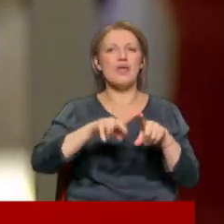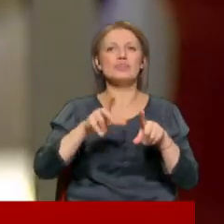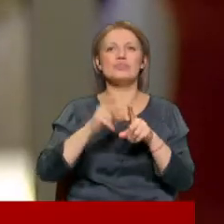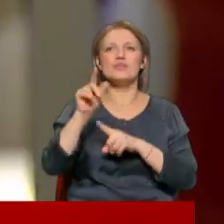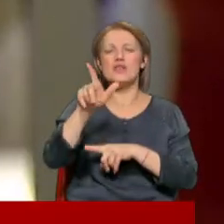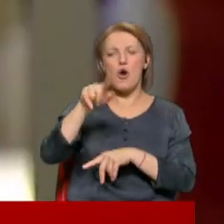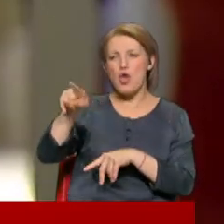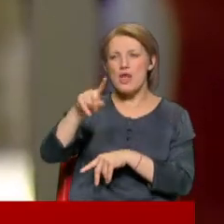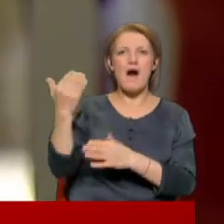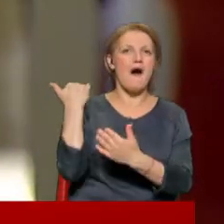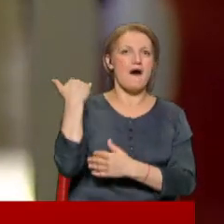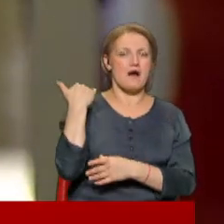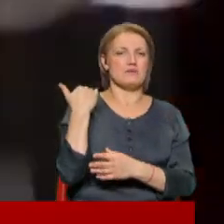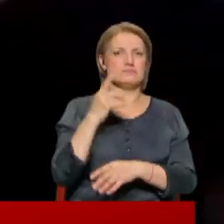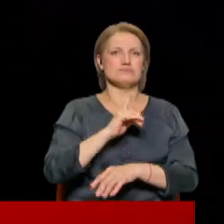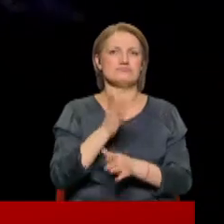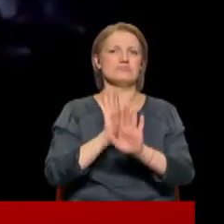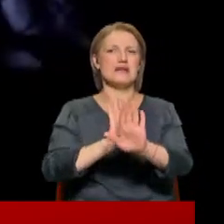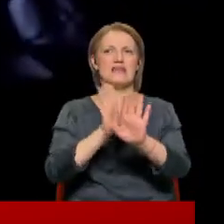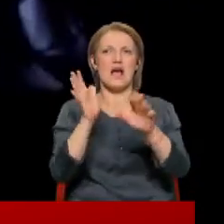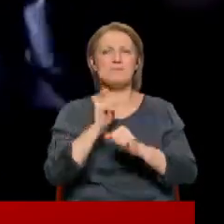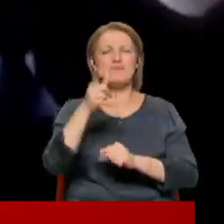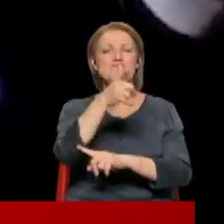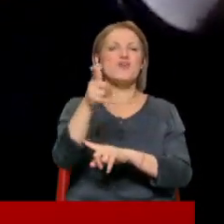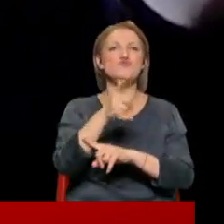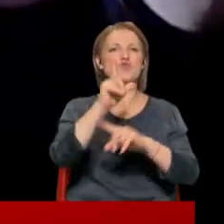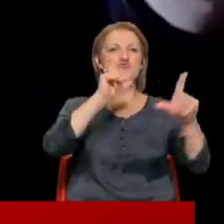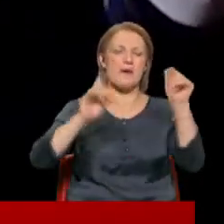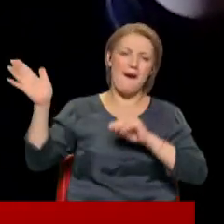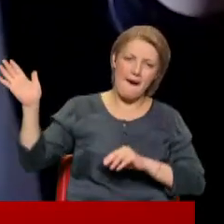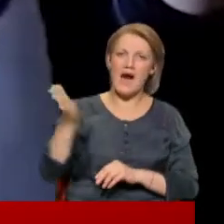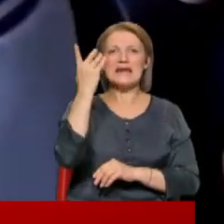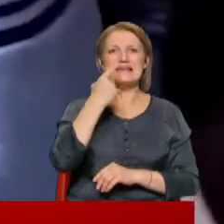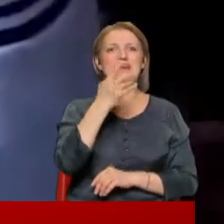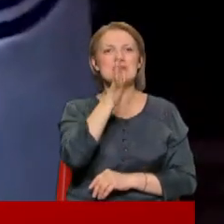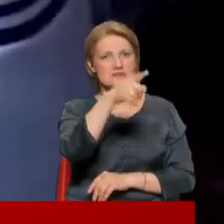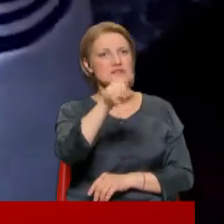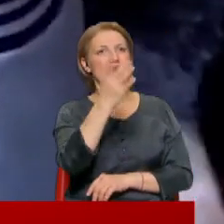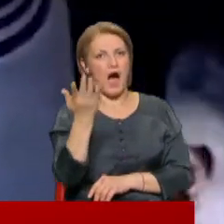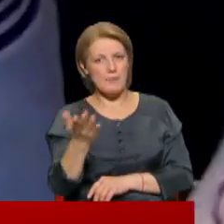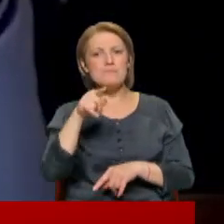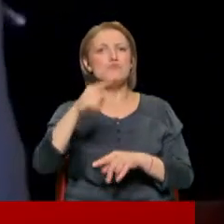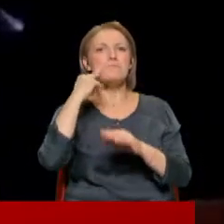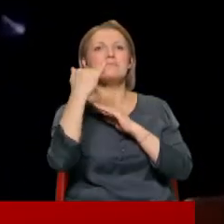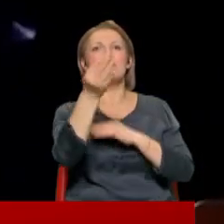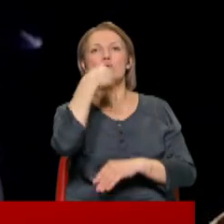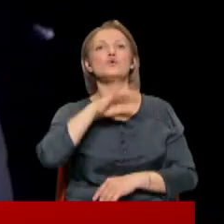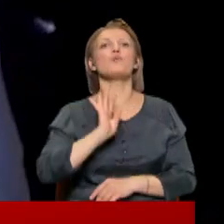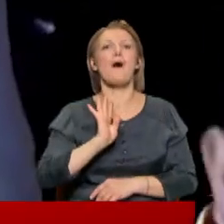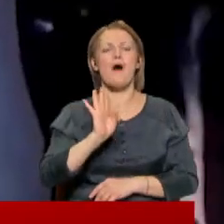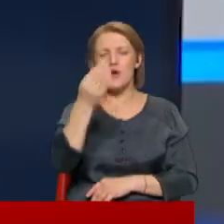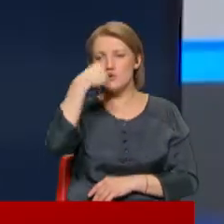Kandil'dekilerle onları arkaya alıp bir video çekimiyle haydi diyebilirsiniz ama bu millet yutmuyor.